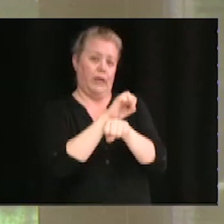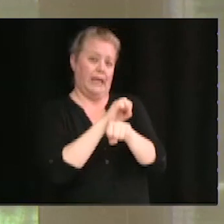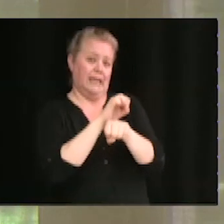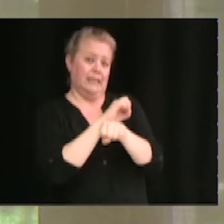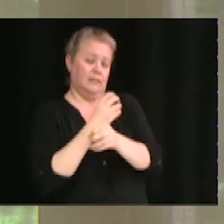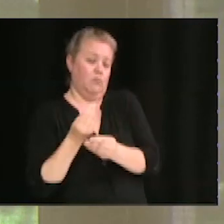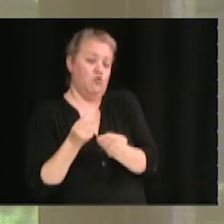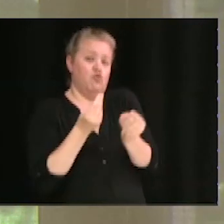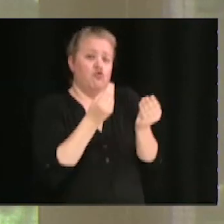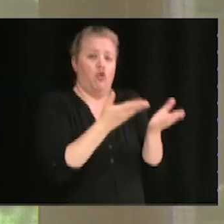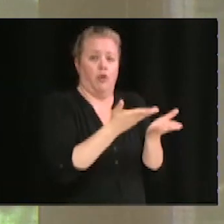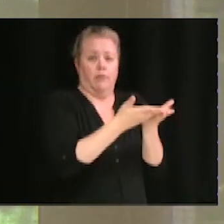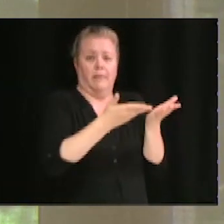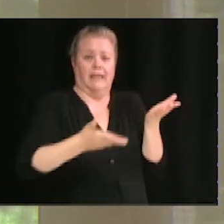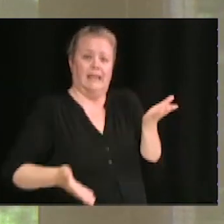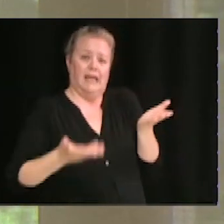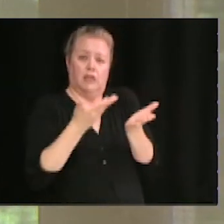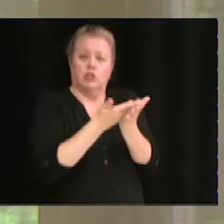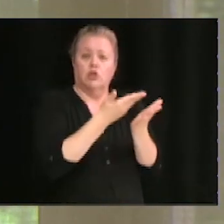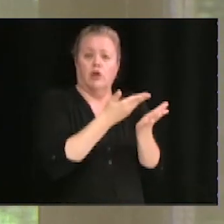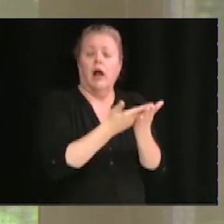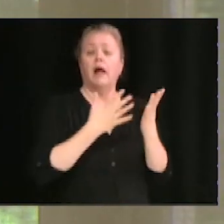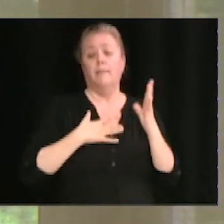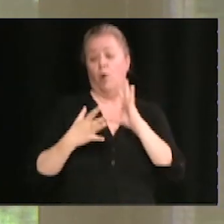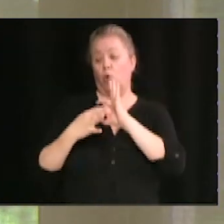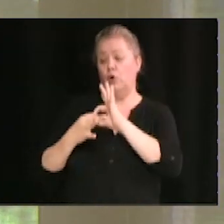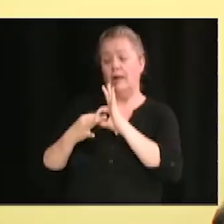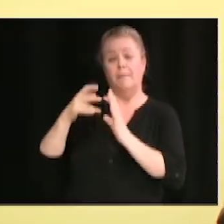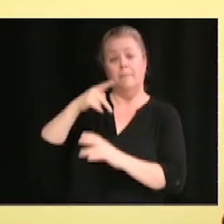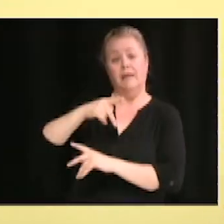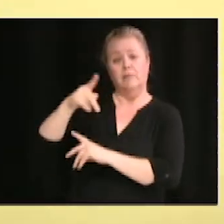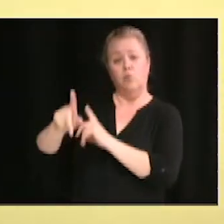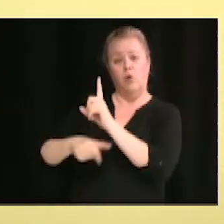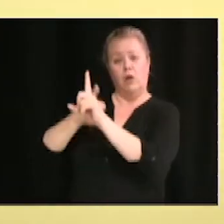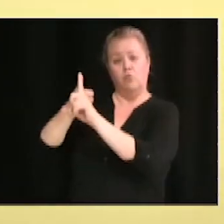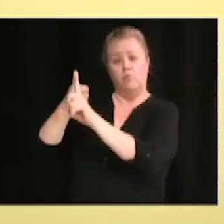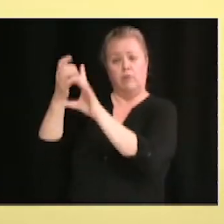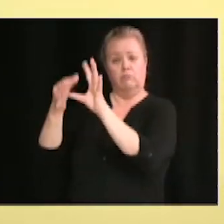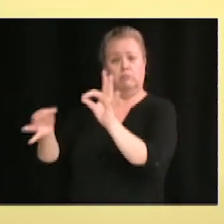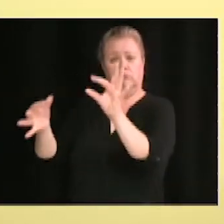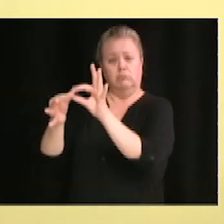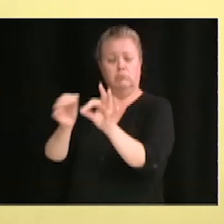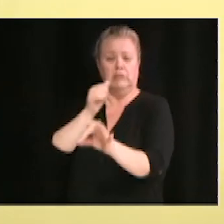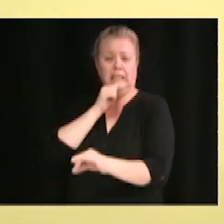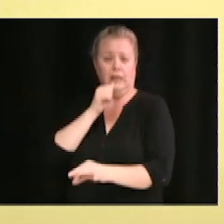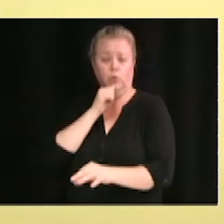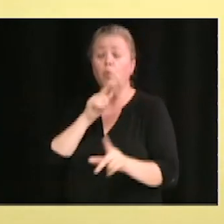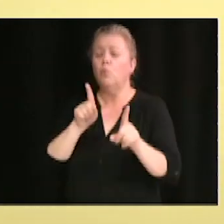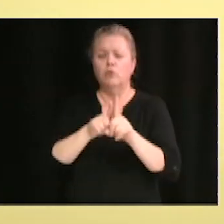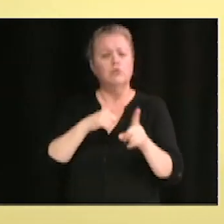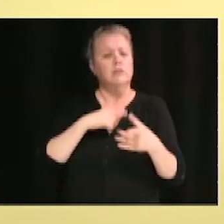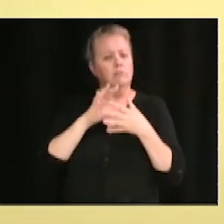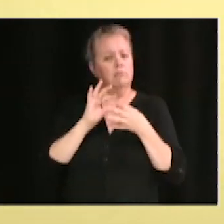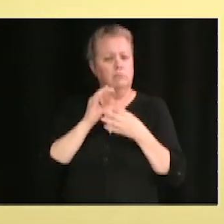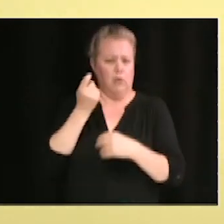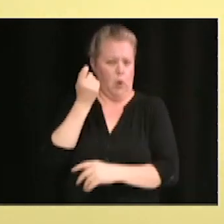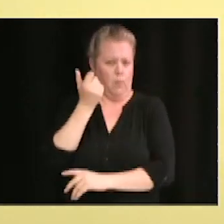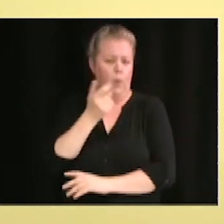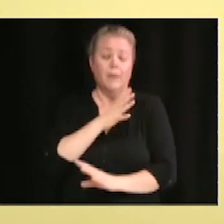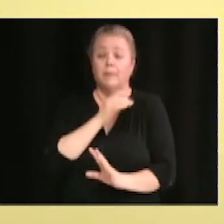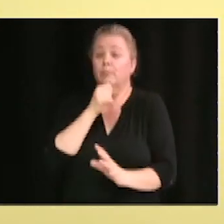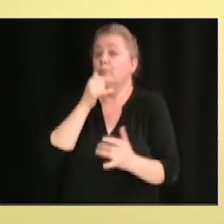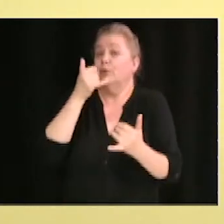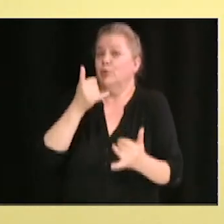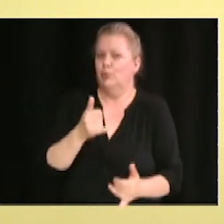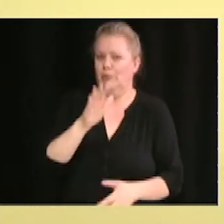Paulin aura l'occasion de nous en parler. Je vous en parlerai également. On va faire ça, donc, un peu plus tard